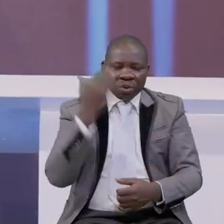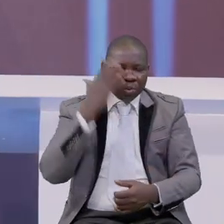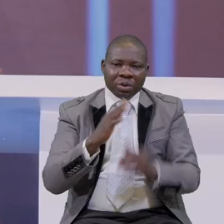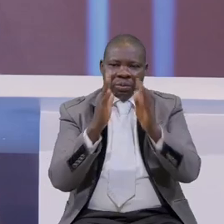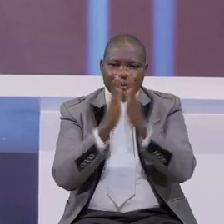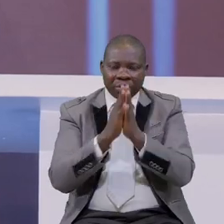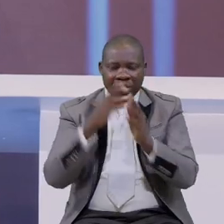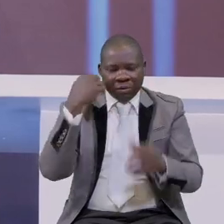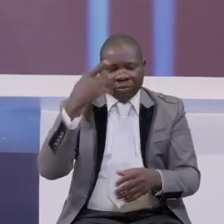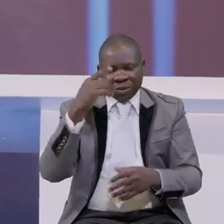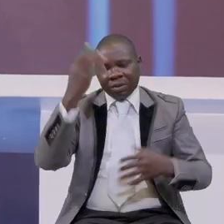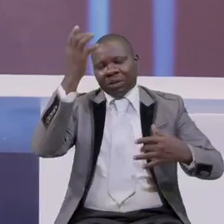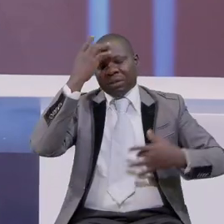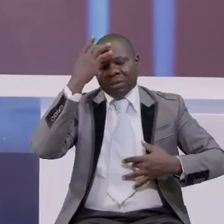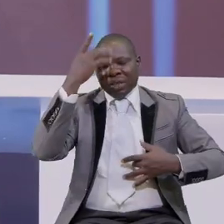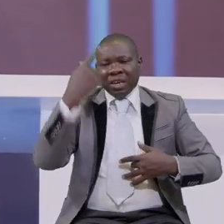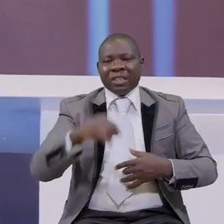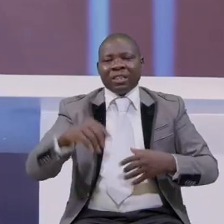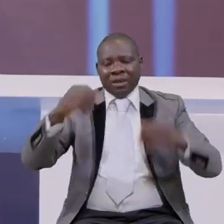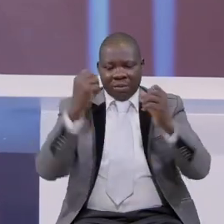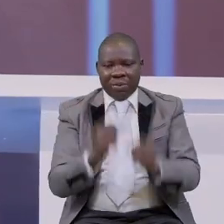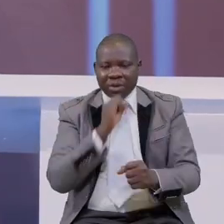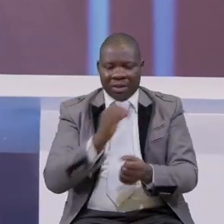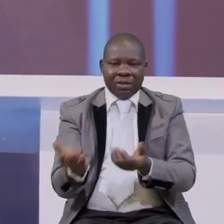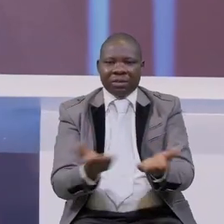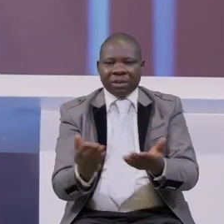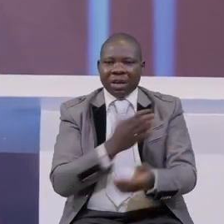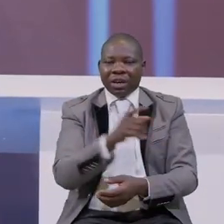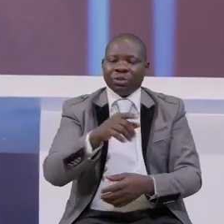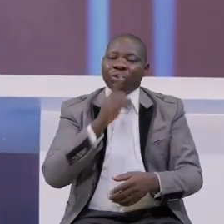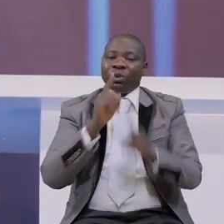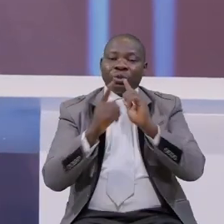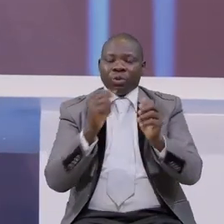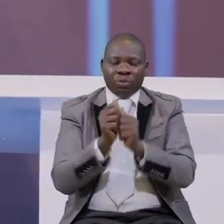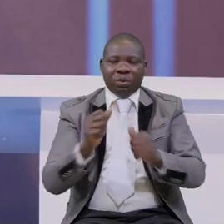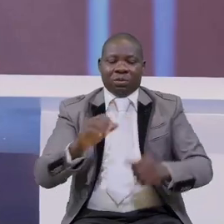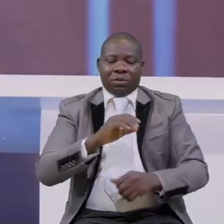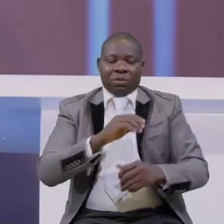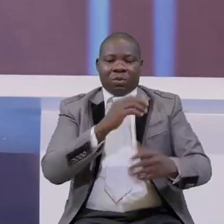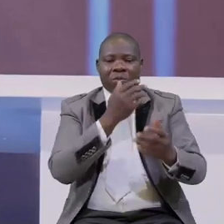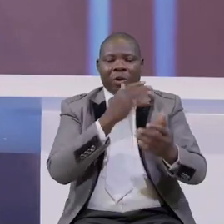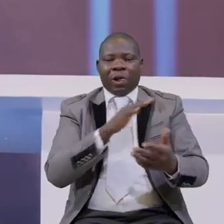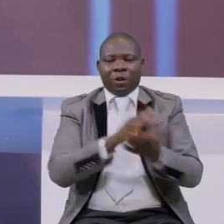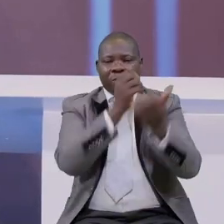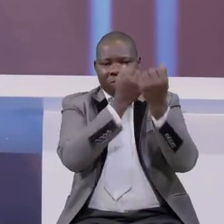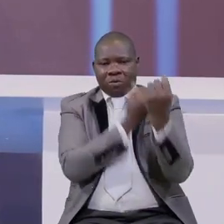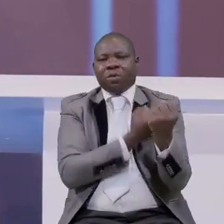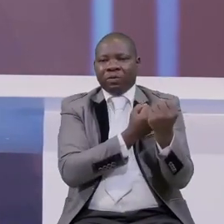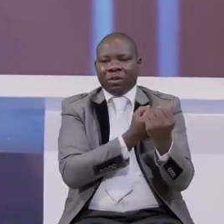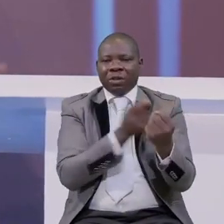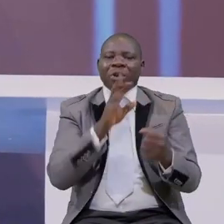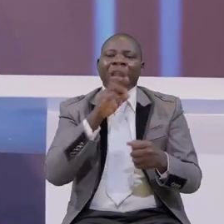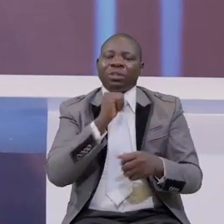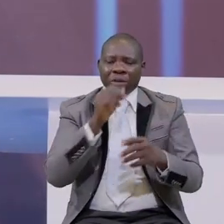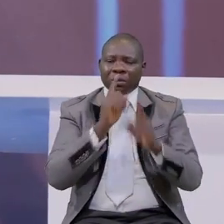pour les malades. La puissance est ici. Et tu parles avec confiance. Tu ne penses pas, peut-être qu'ils sont là. Ah, peut-être qu'ils sont